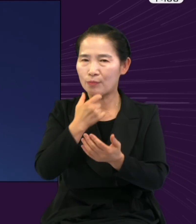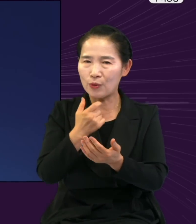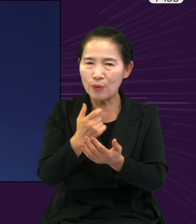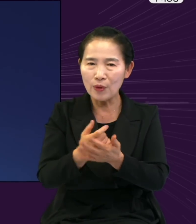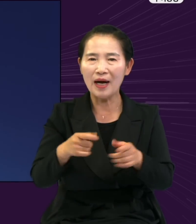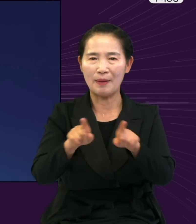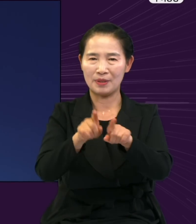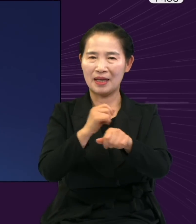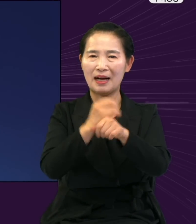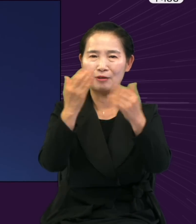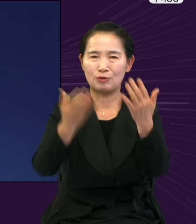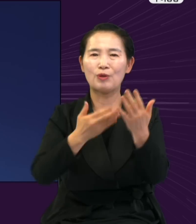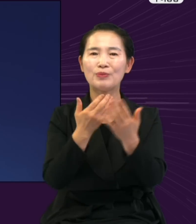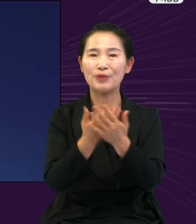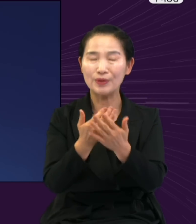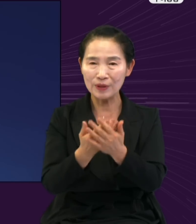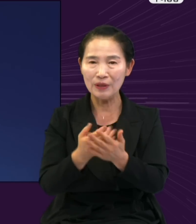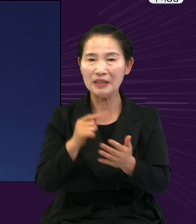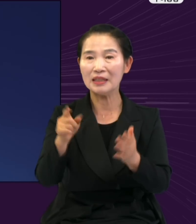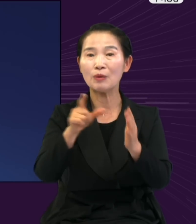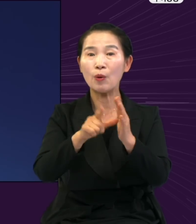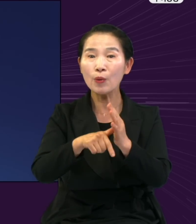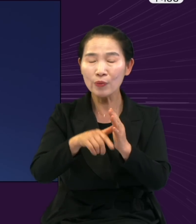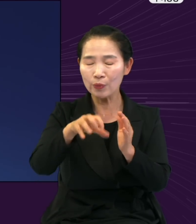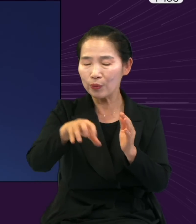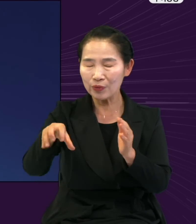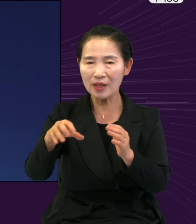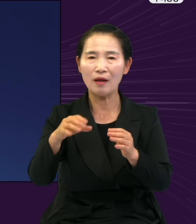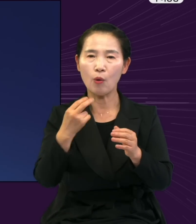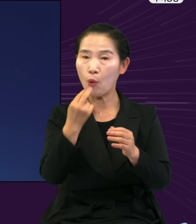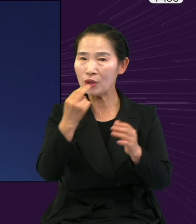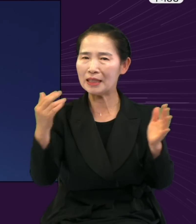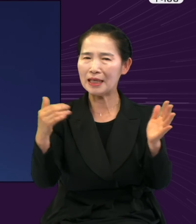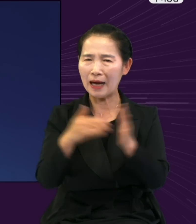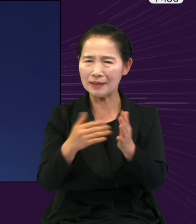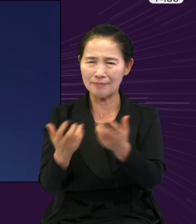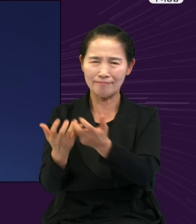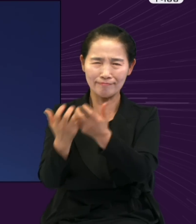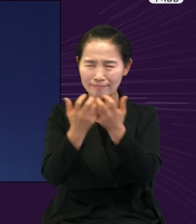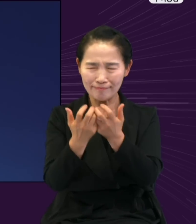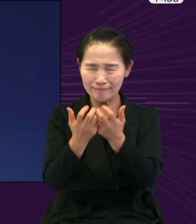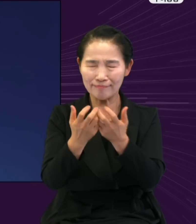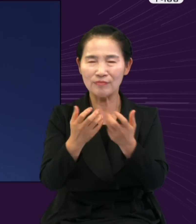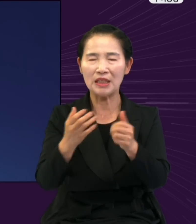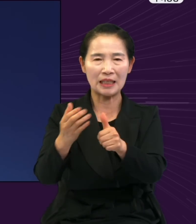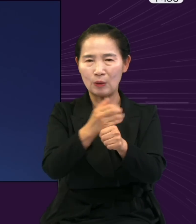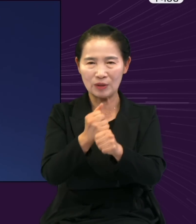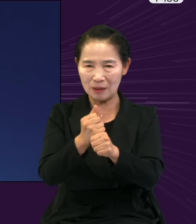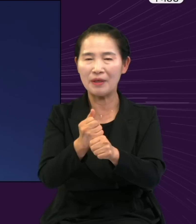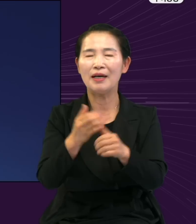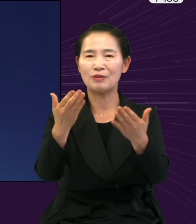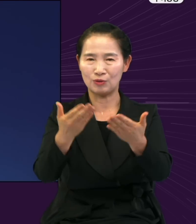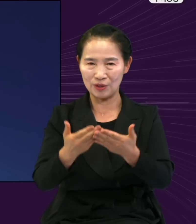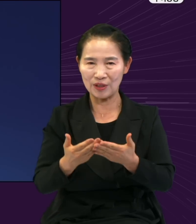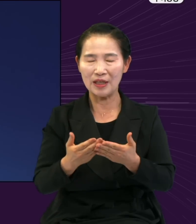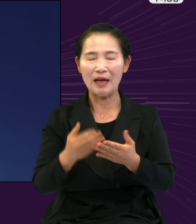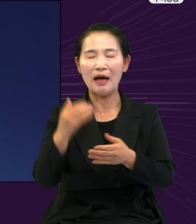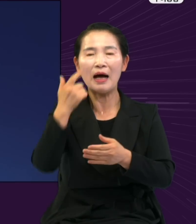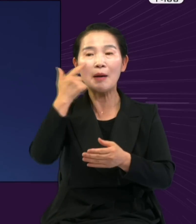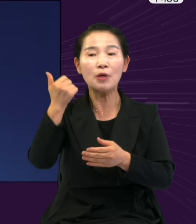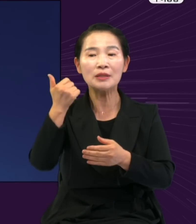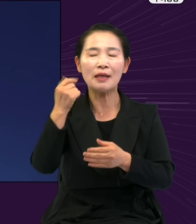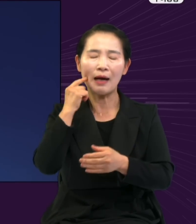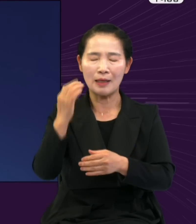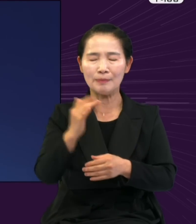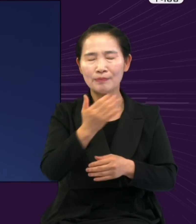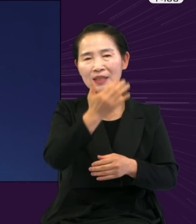주옵소서. 이곳의 공기까지도 사로잡아 주셔서 오직 아버지의 아름다우심만 높여드리는 시간이 되기를